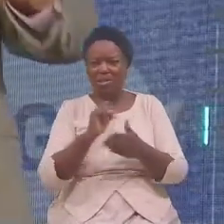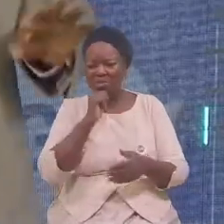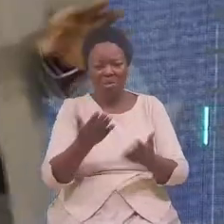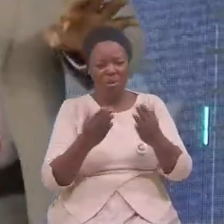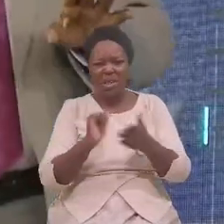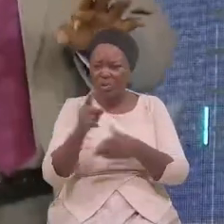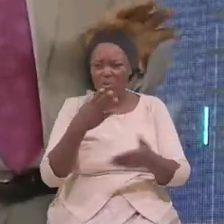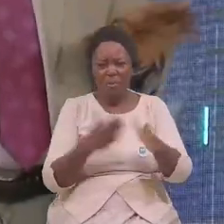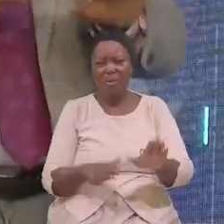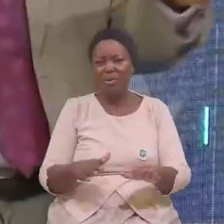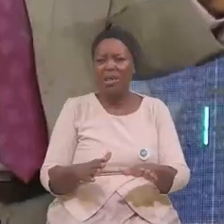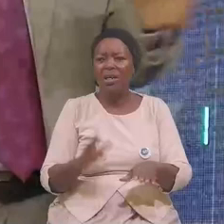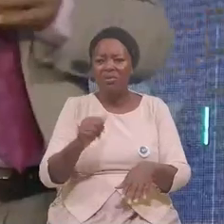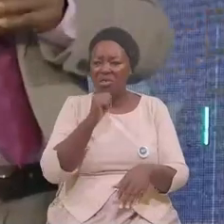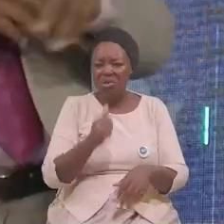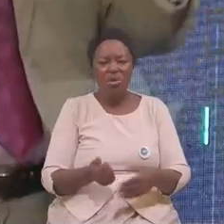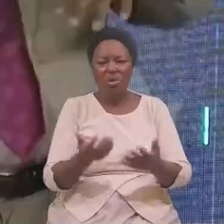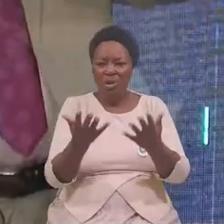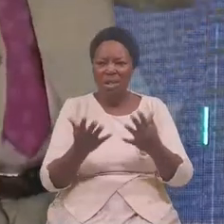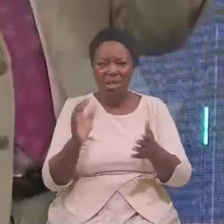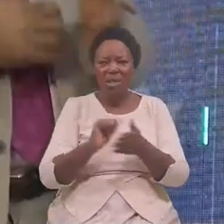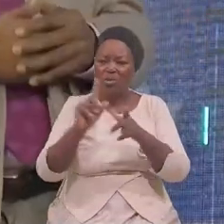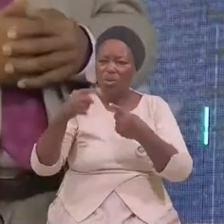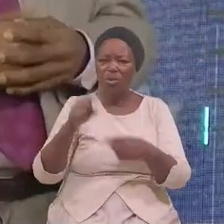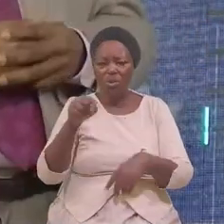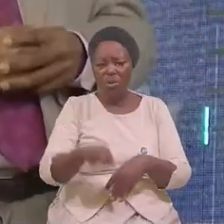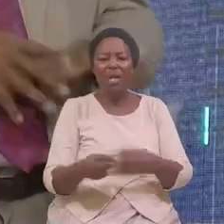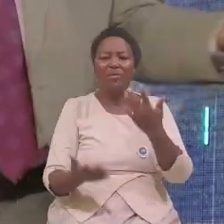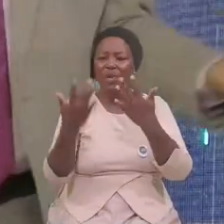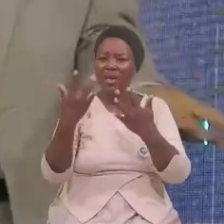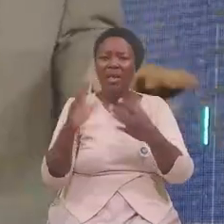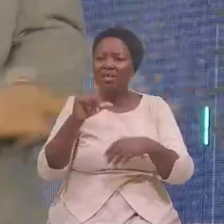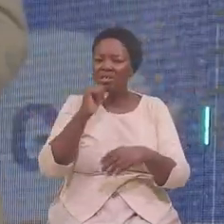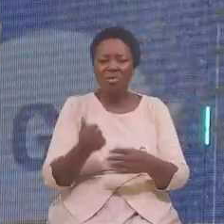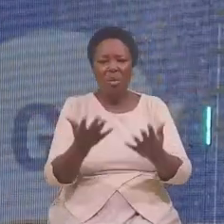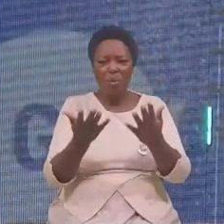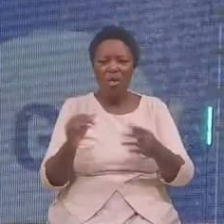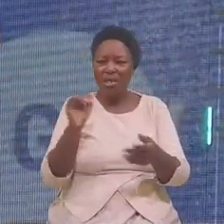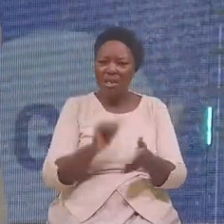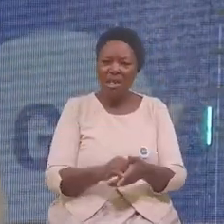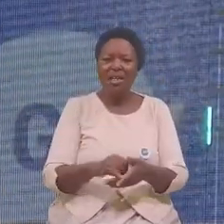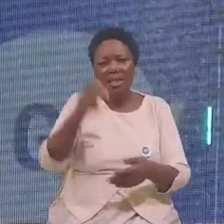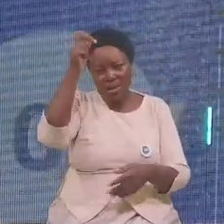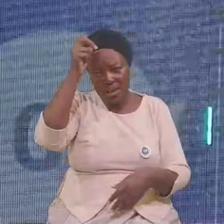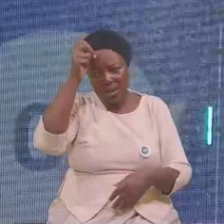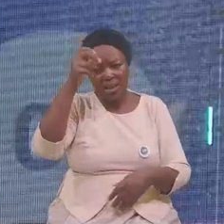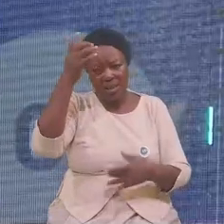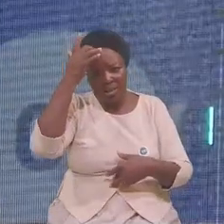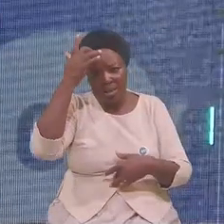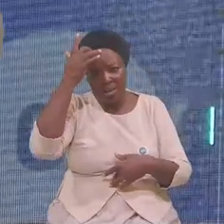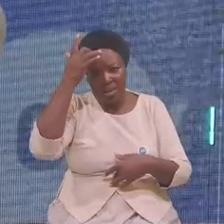périsses. Il ne veut pas que tu ailles de l'autre côté. Il ne veut pas que Satan, la maladie, le